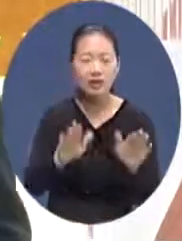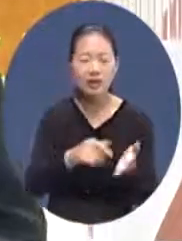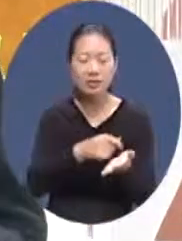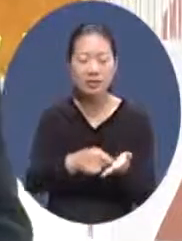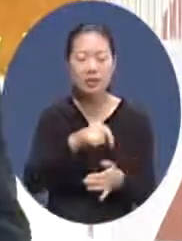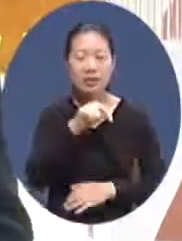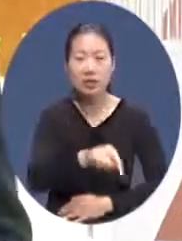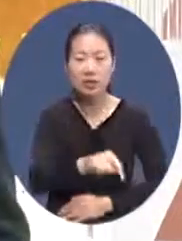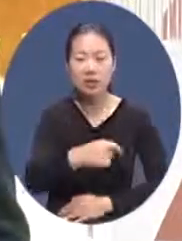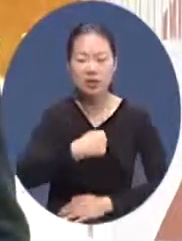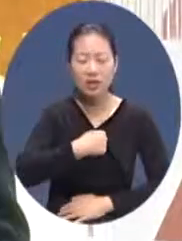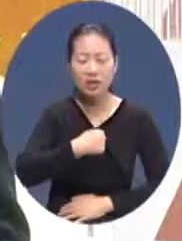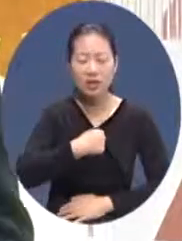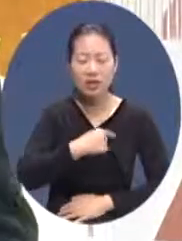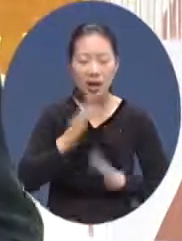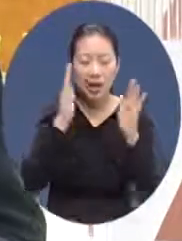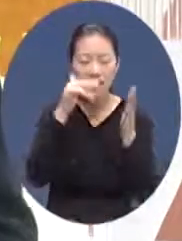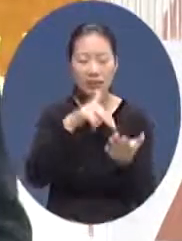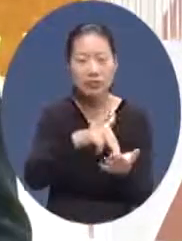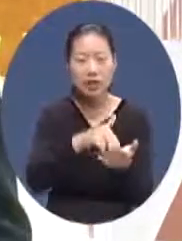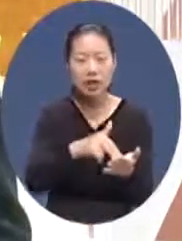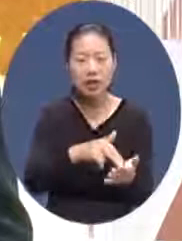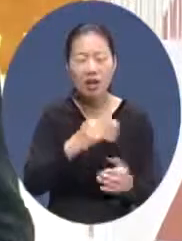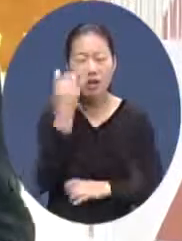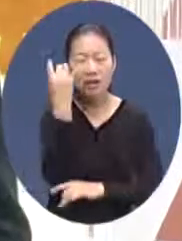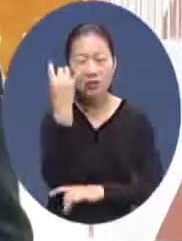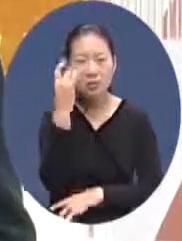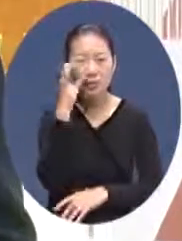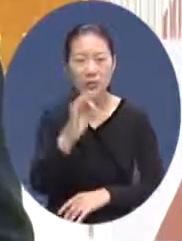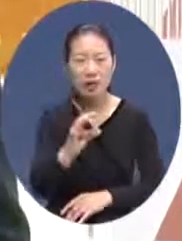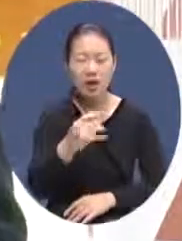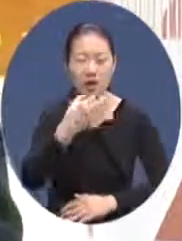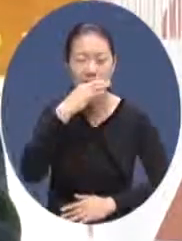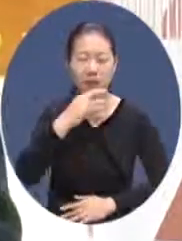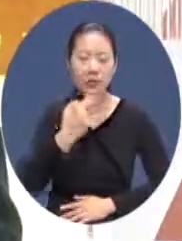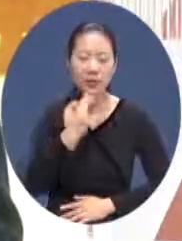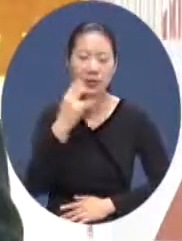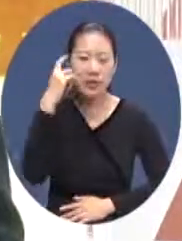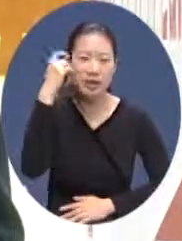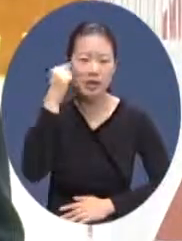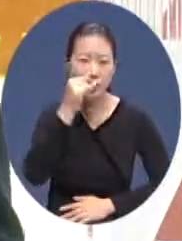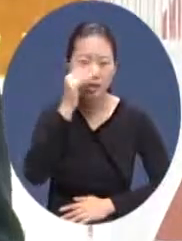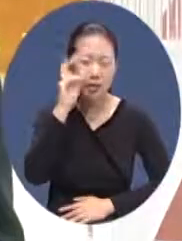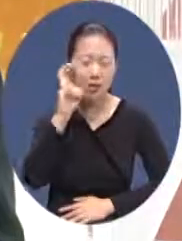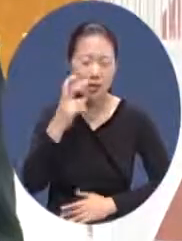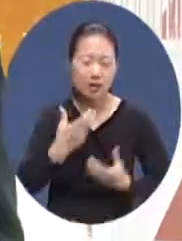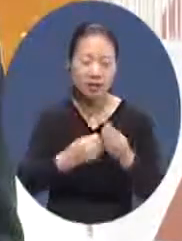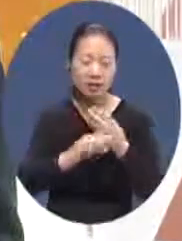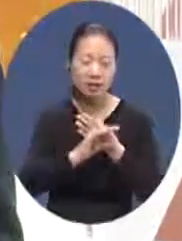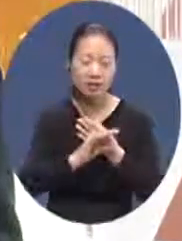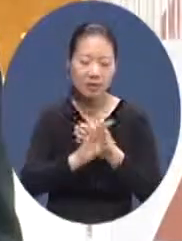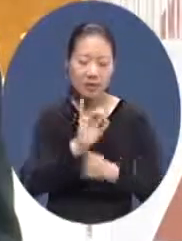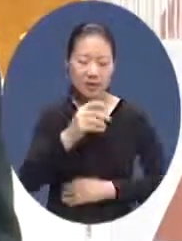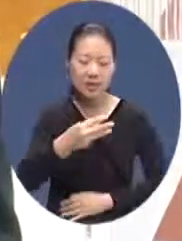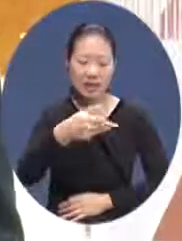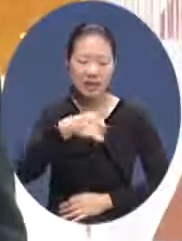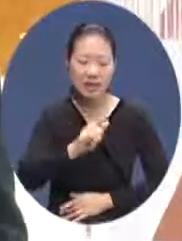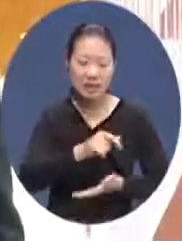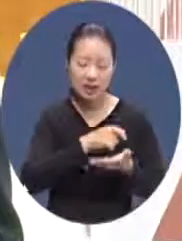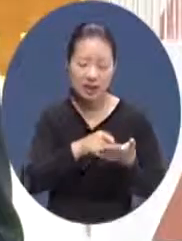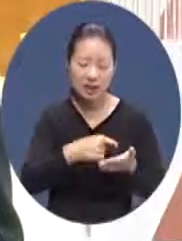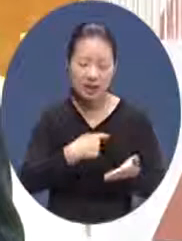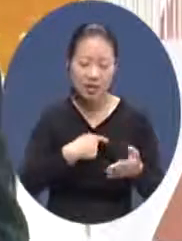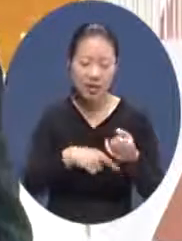게 자기한테 학습적으로나 뭐 기본적으로 의미가 없다고 생각하는 것 같아요. 그래서 예를 들어서 일기 같은 거 쓰기 싫어하는 이유는